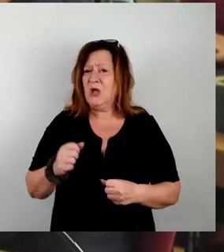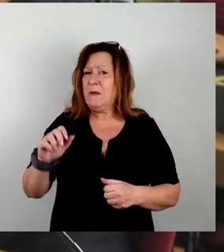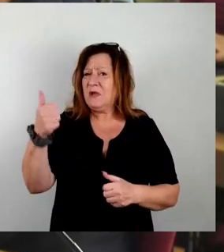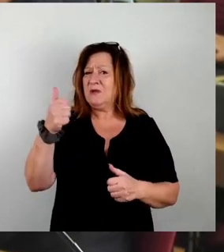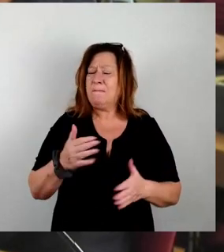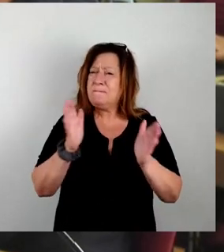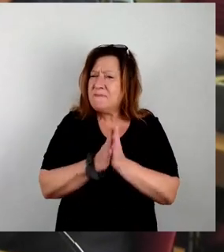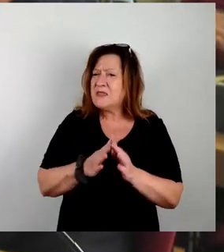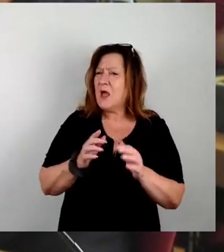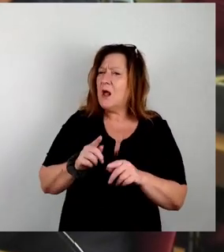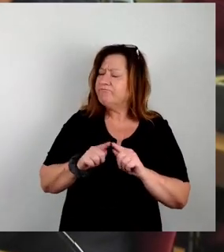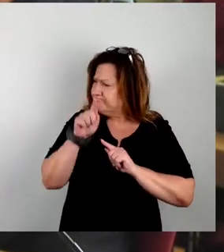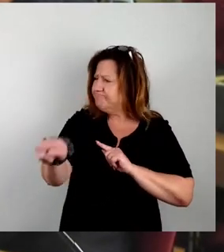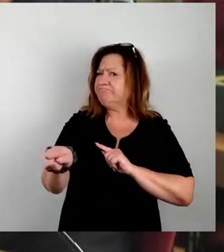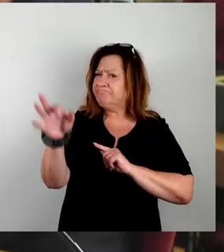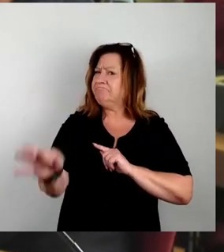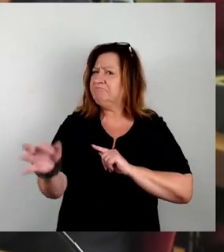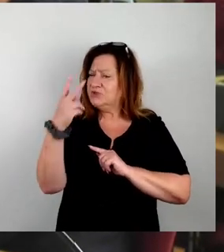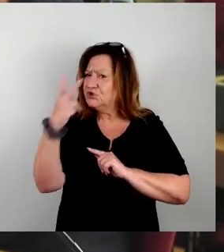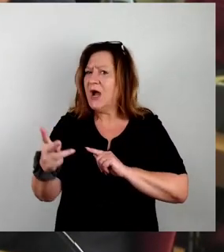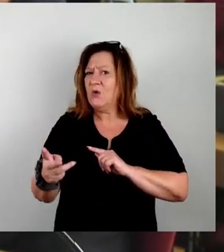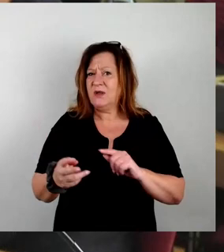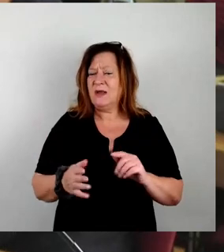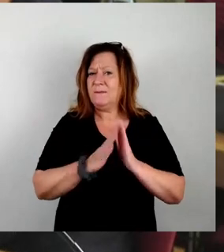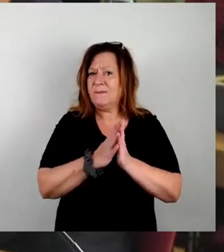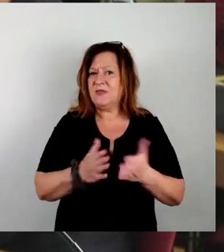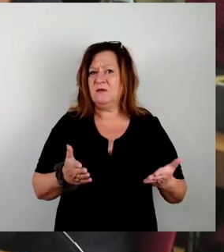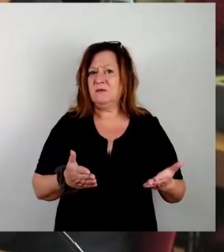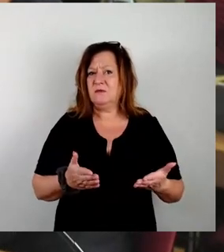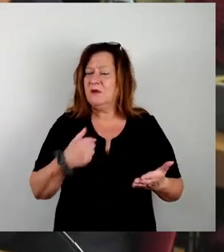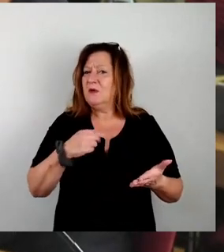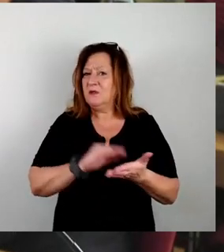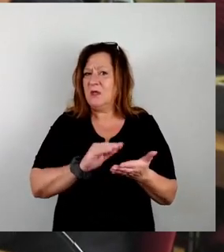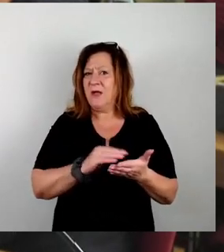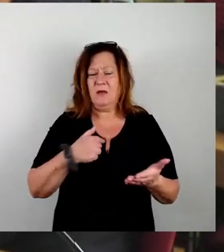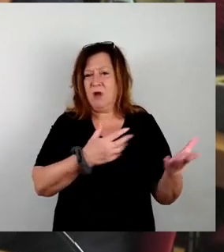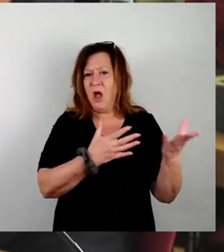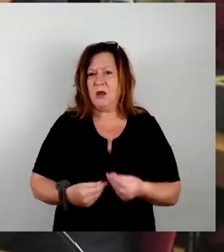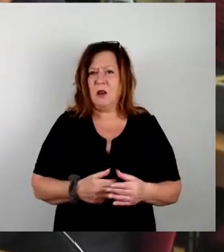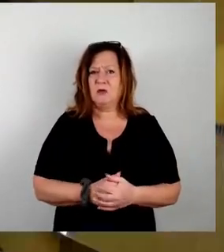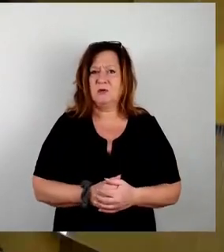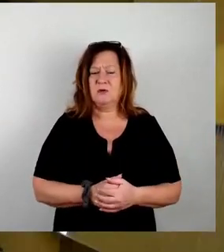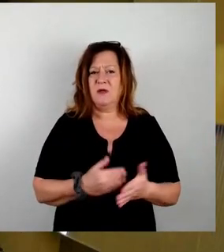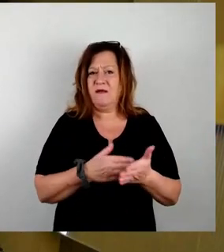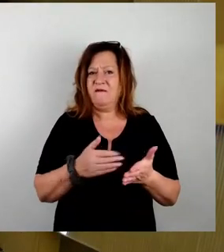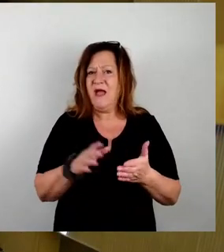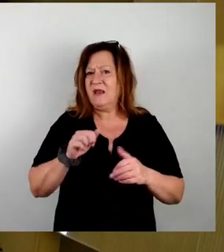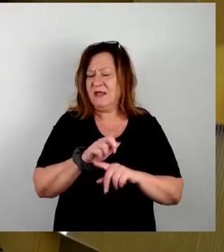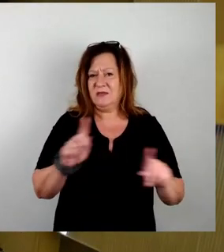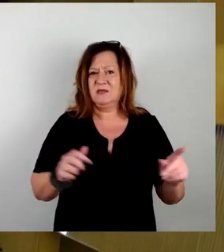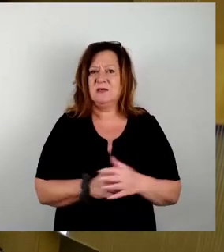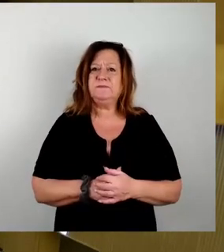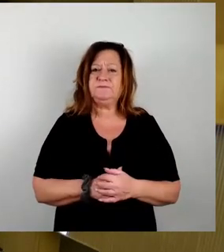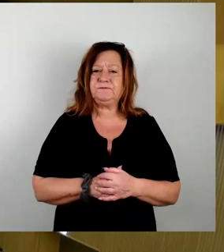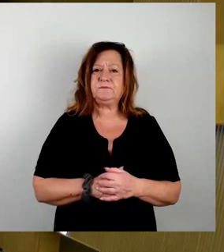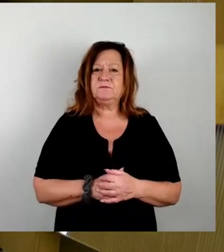das vor Ort an. Gucken Sie es bitte an, ich lade Sie herzlich ein, ich bin dabei. So, weiter kommen wir jetzt nicht. Herr Kühn hat ja zugesagt, dass das